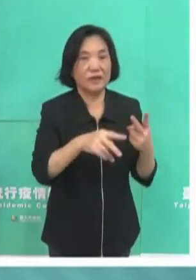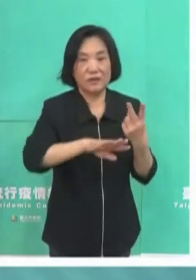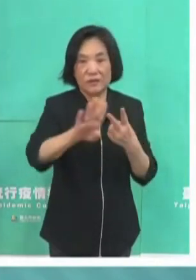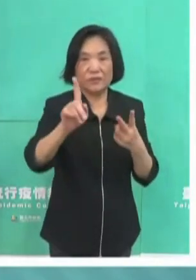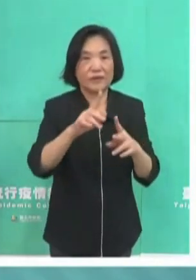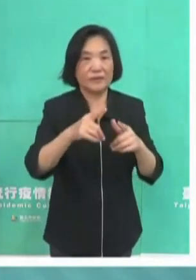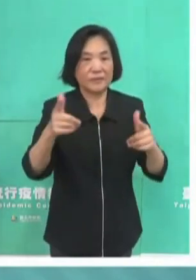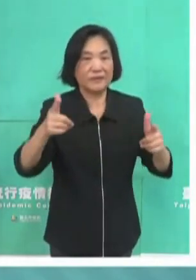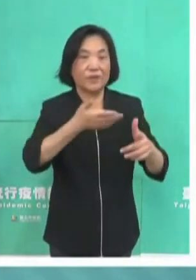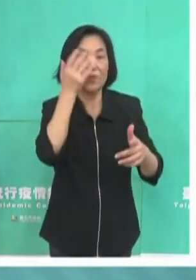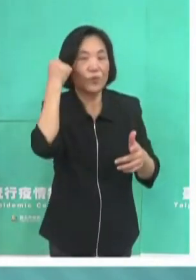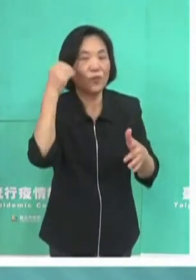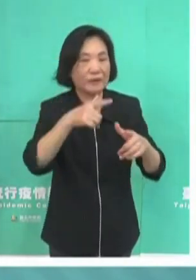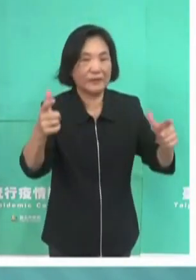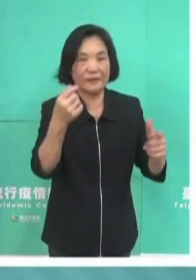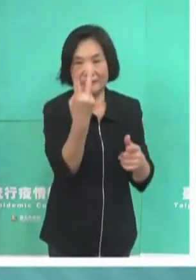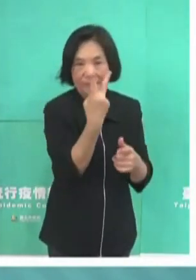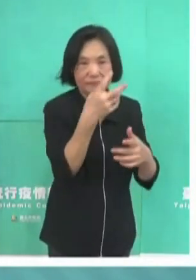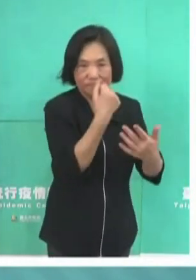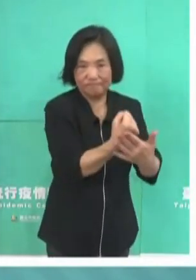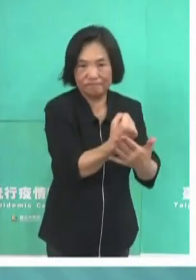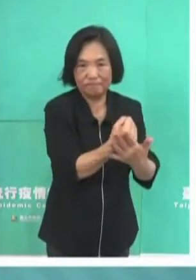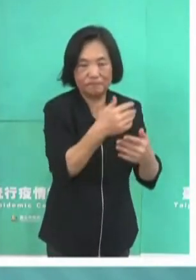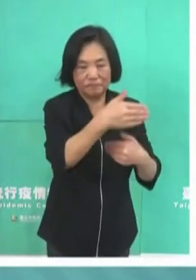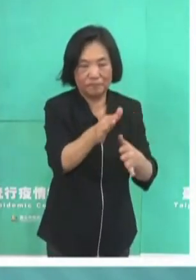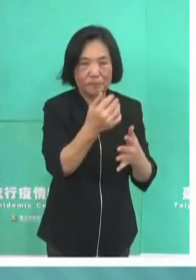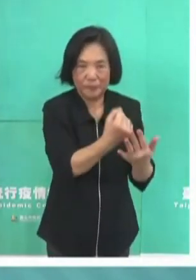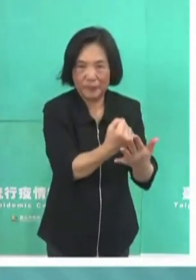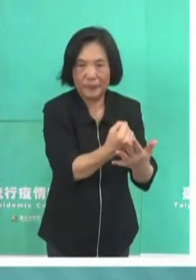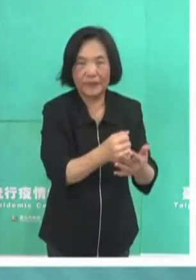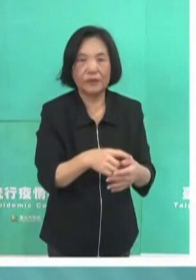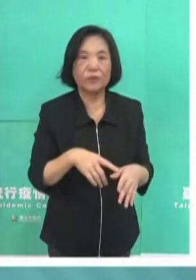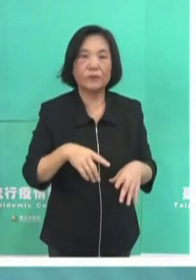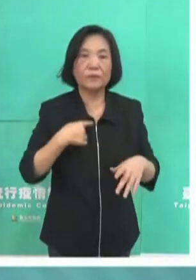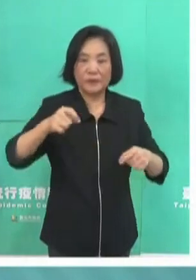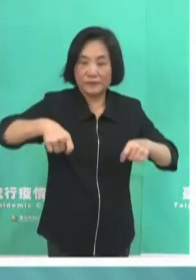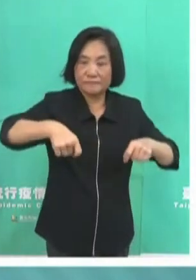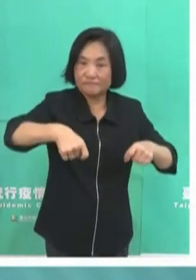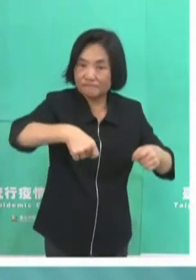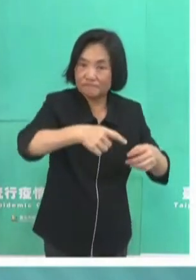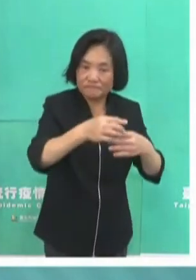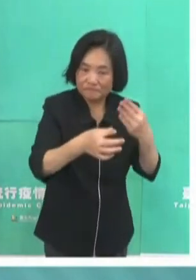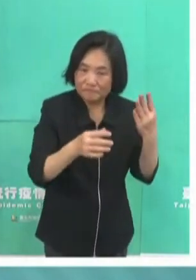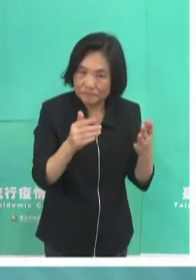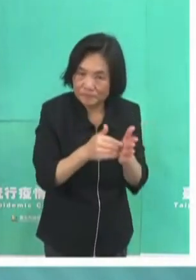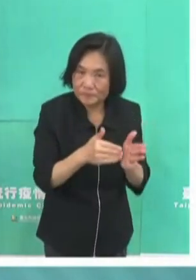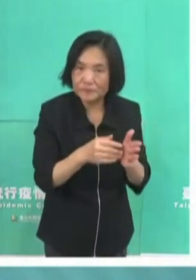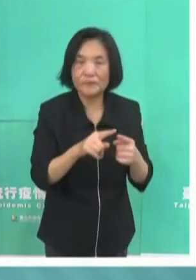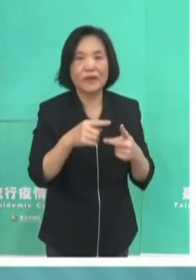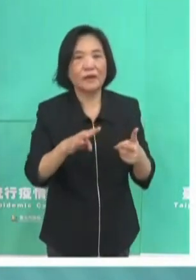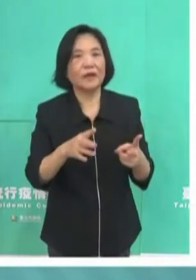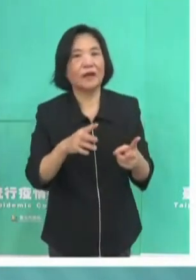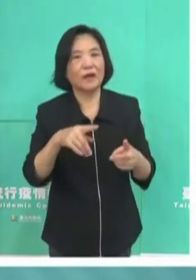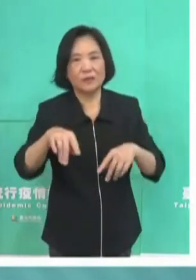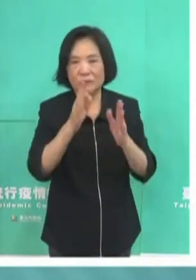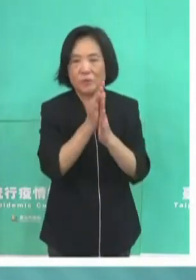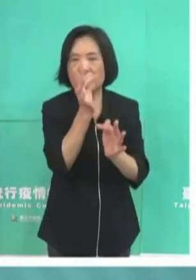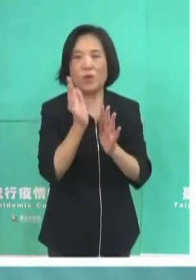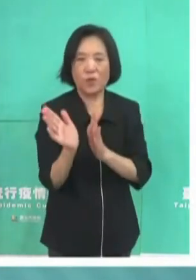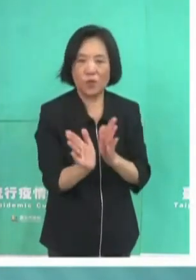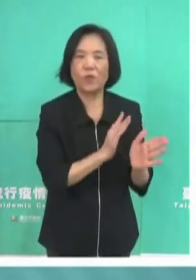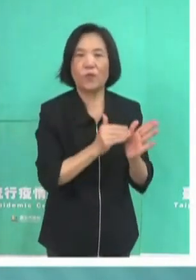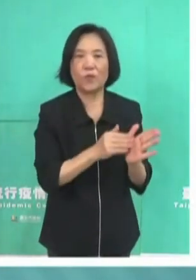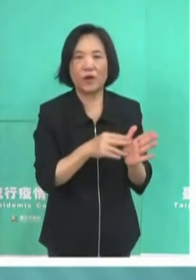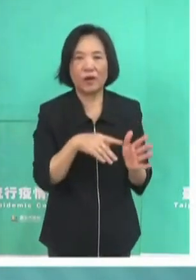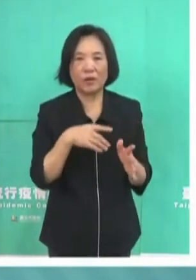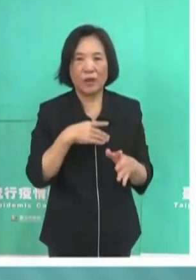馆。所以我大概觉得这样呢，SOP 写好哦，东西准备好，那不要自己吓自己，有遇到